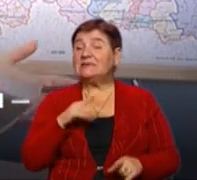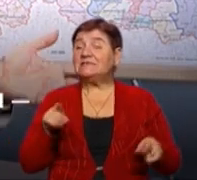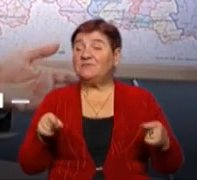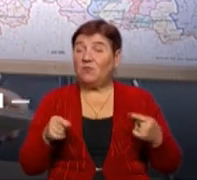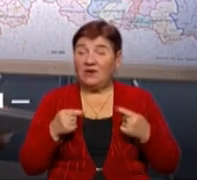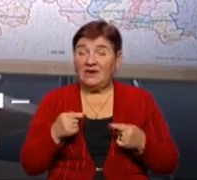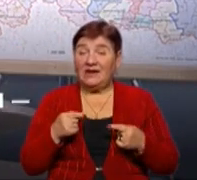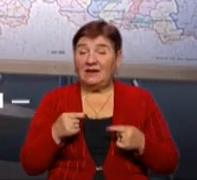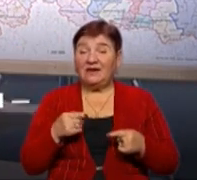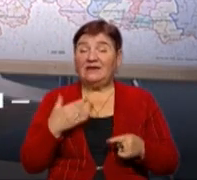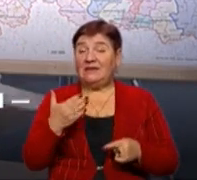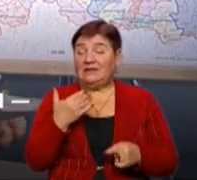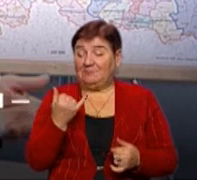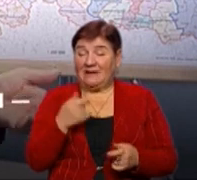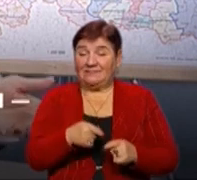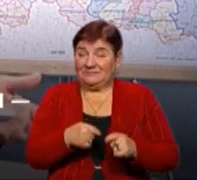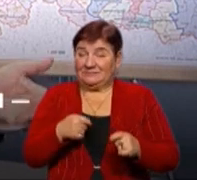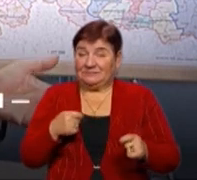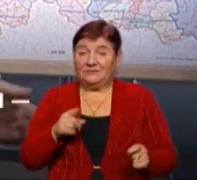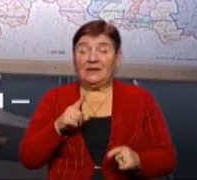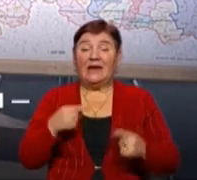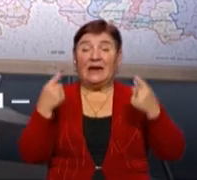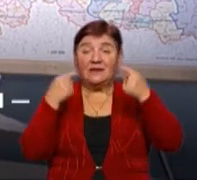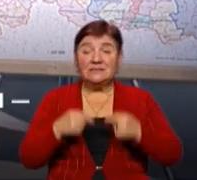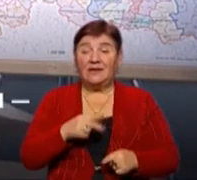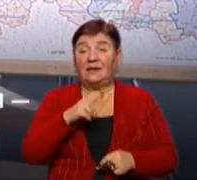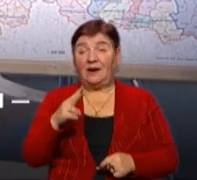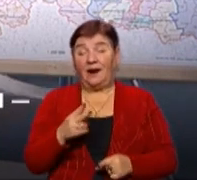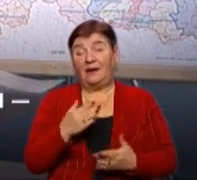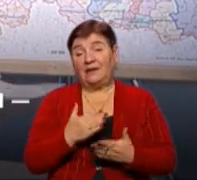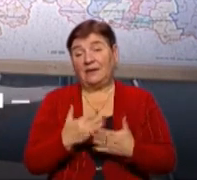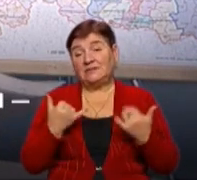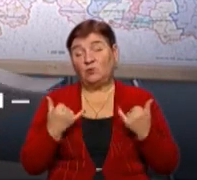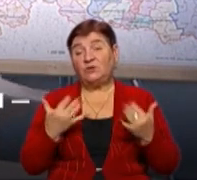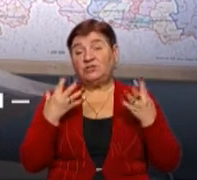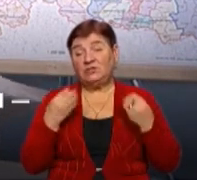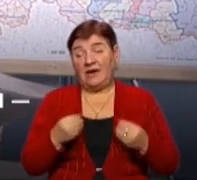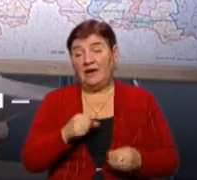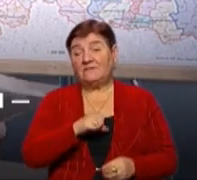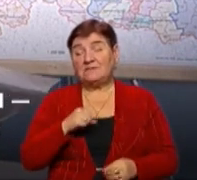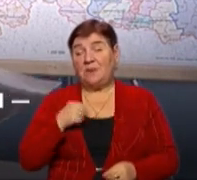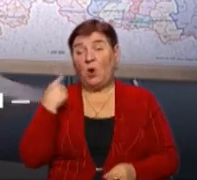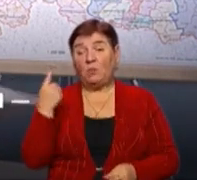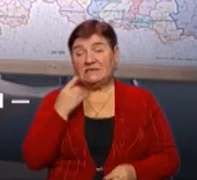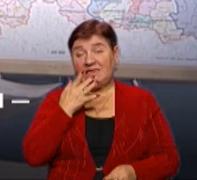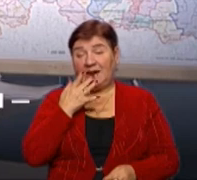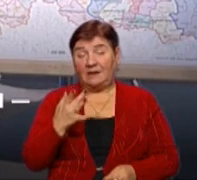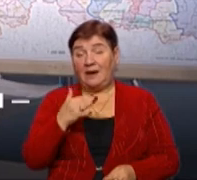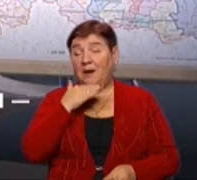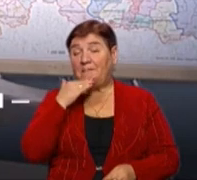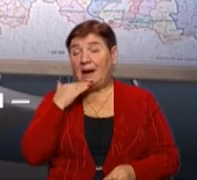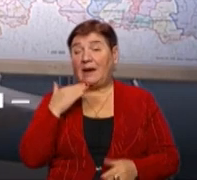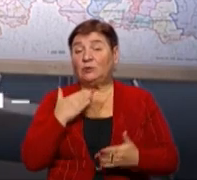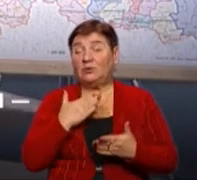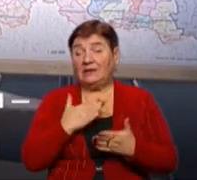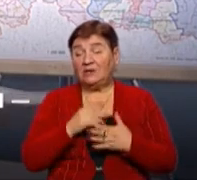створена, зараз затримка у її створення через цю кризу, яка відбувається на сьогоднішній день в самій обласній раді. Ну і багато